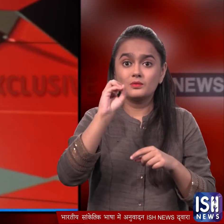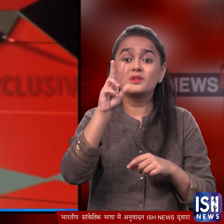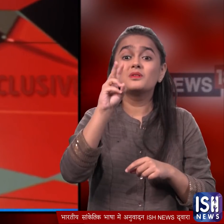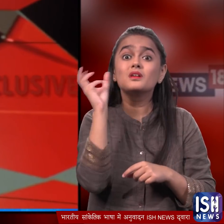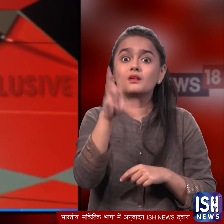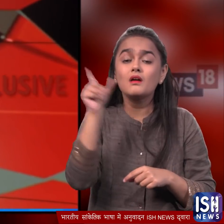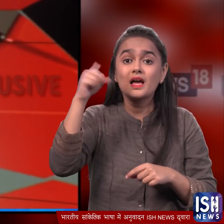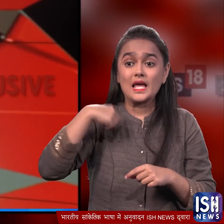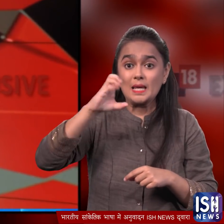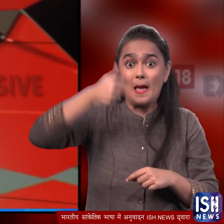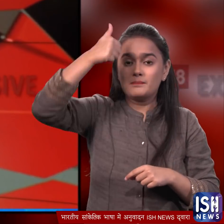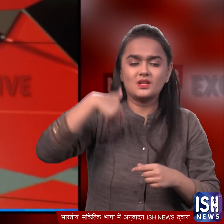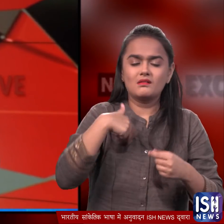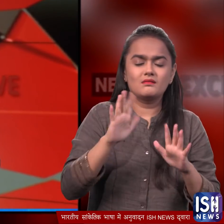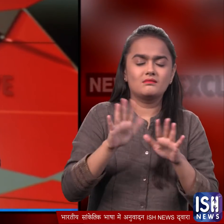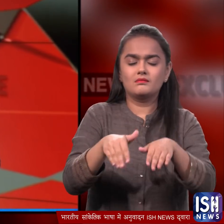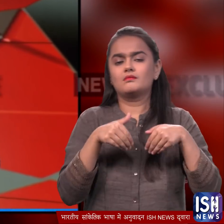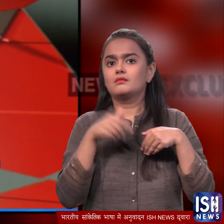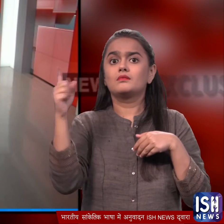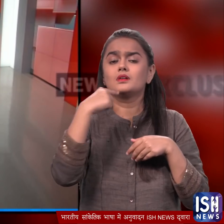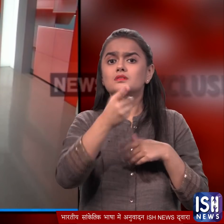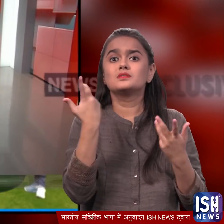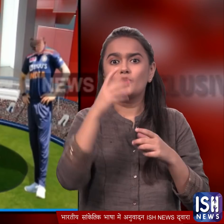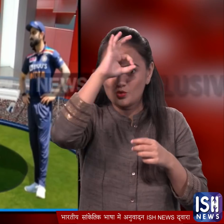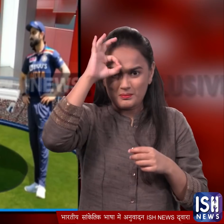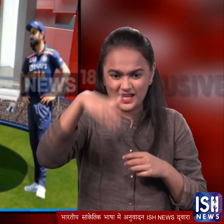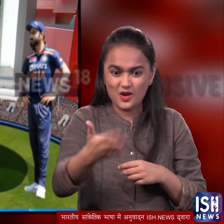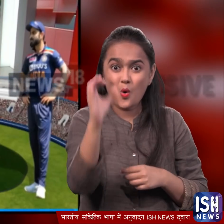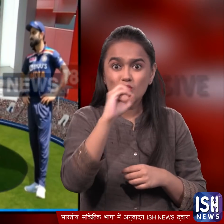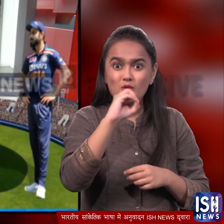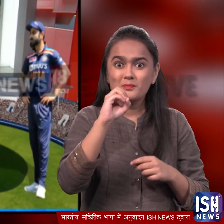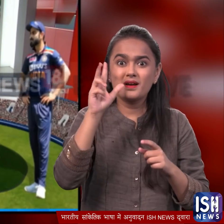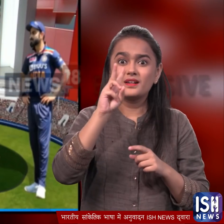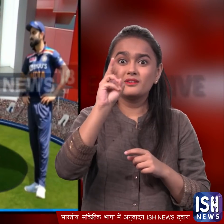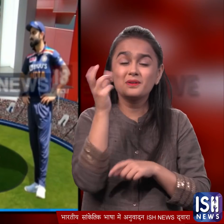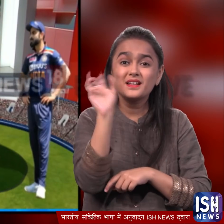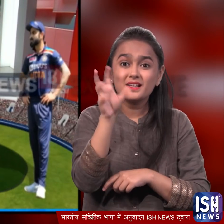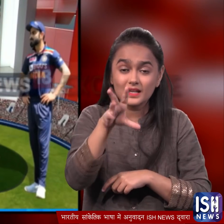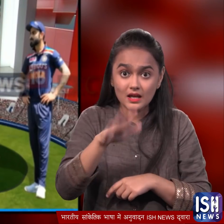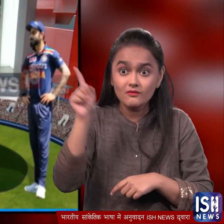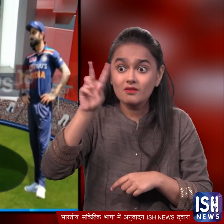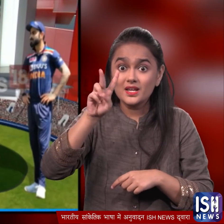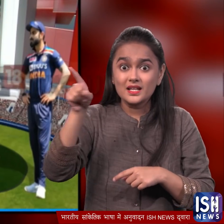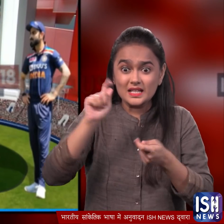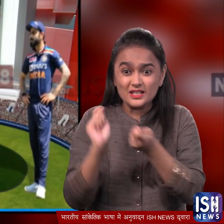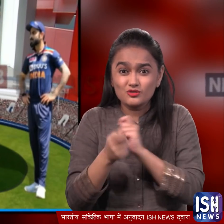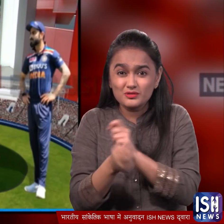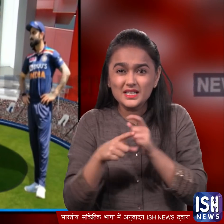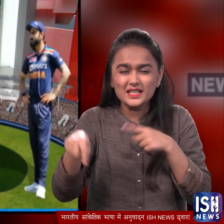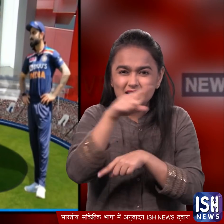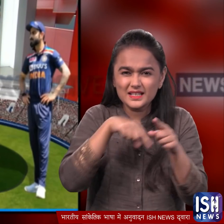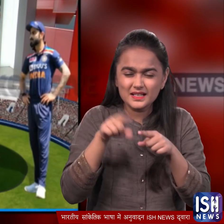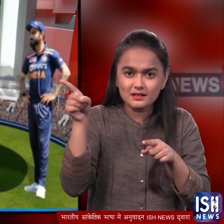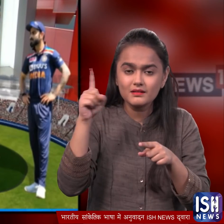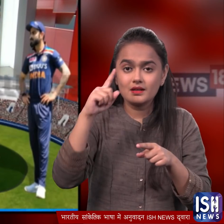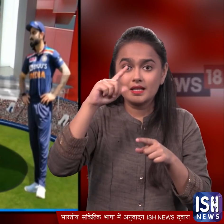कप्तानी छोड़ने का ऐलान कर दिया। न्यूज़ 18 के अमृत आनंद की रिपोर्ट है कि दुबई में अक्टूबर में होने वाले T20 वर्ल्ड कप के बाद विराट क्रिकेट के